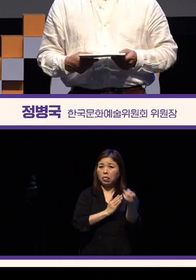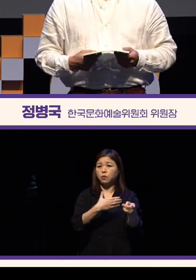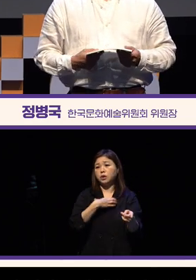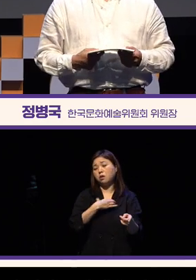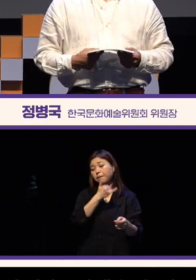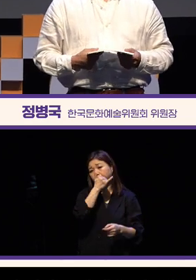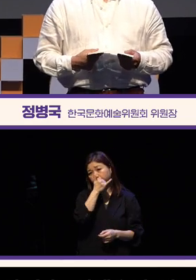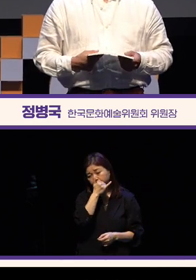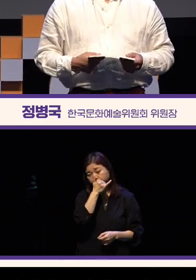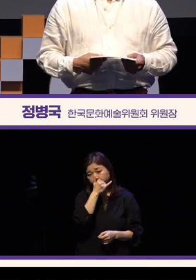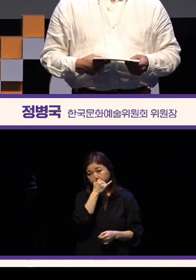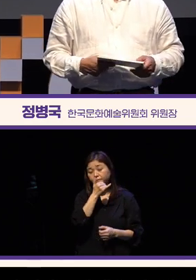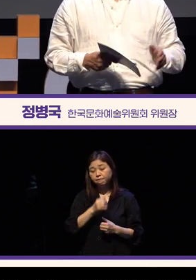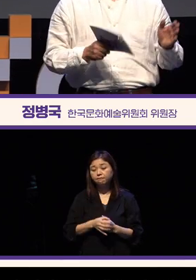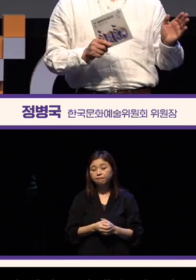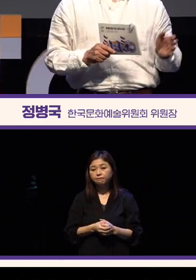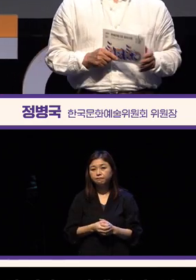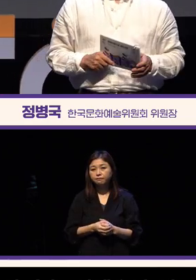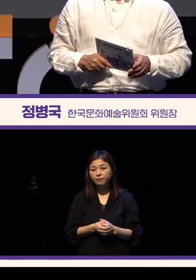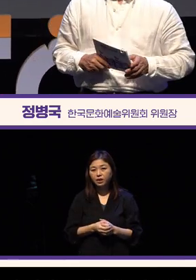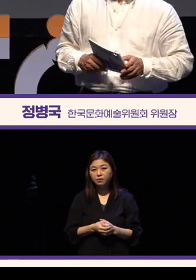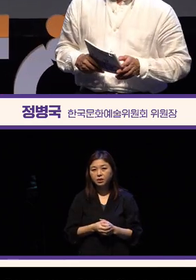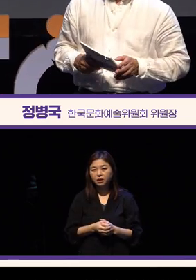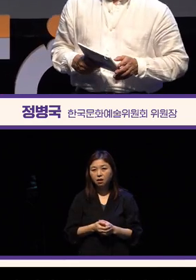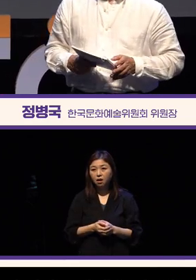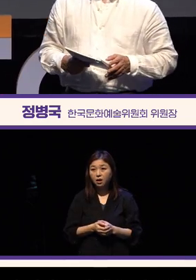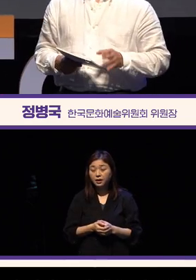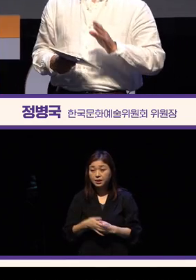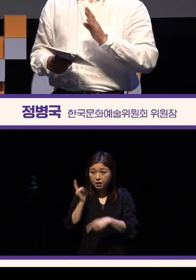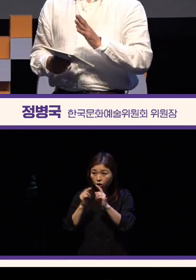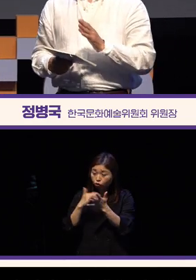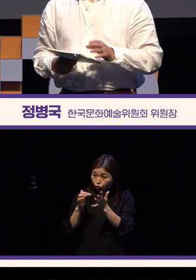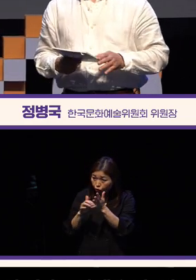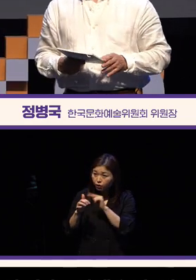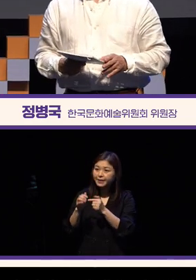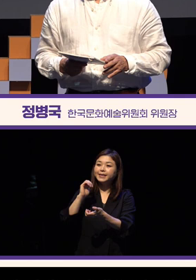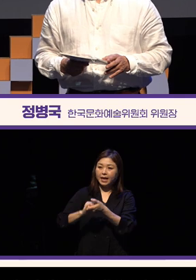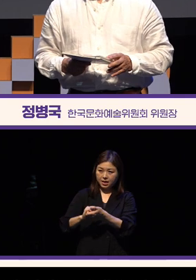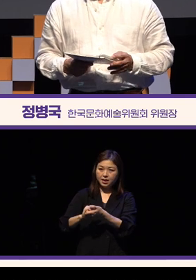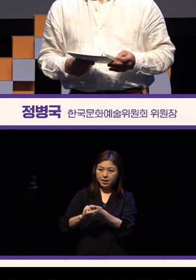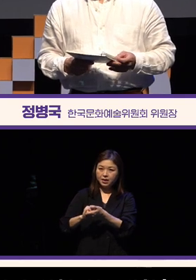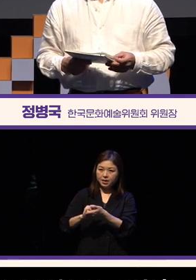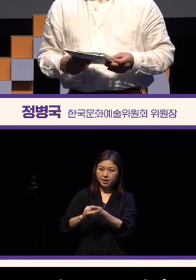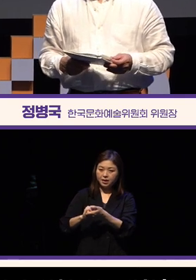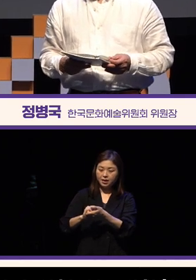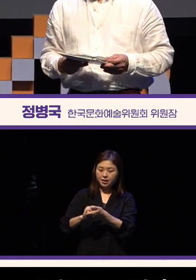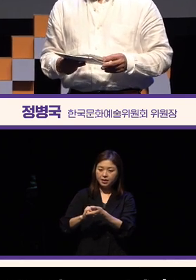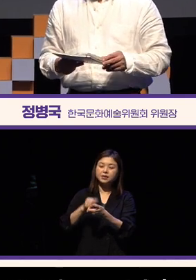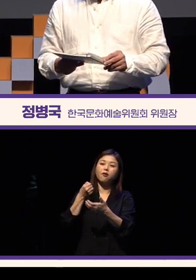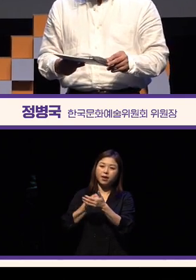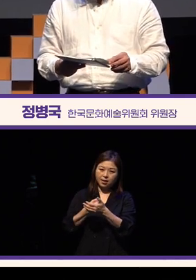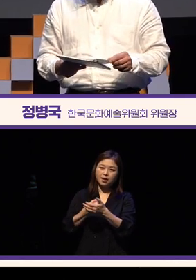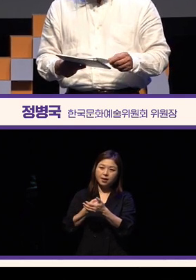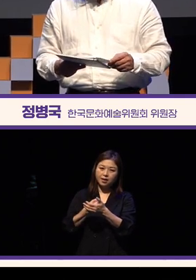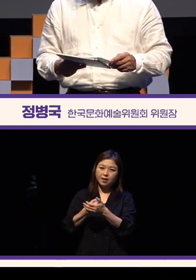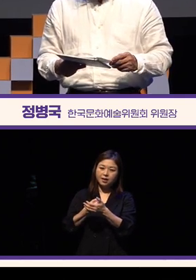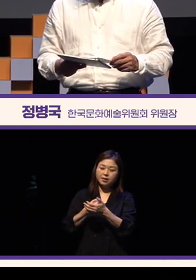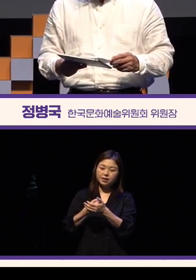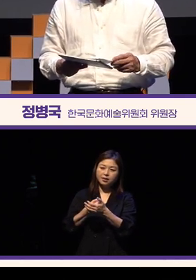누릴 수 있게끔 하기 위해서는 좀 제한할 필요성이 있다. 그래서 이러한 부분에도 횟수를 제한하는